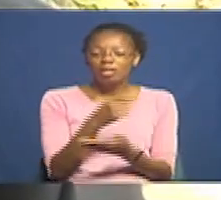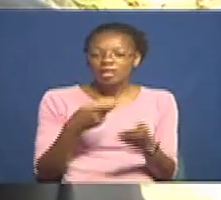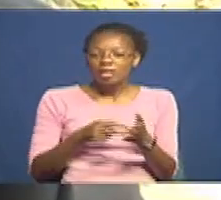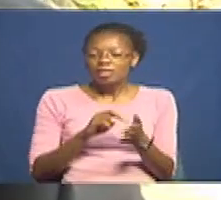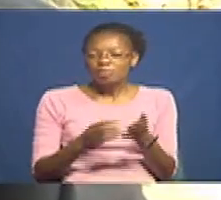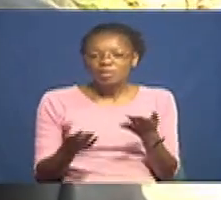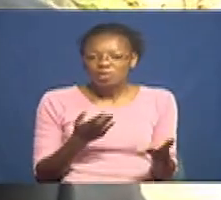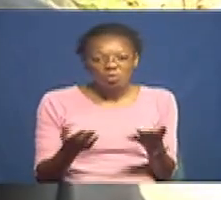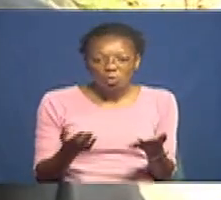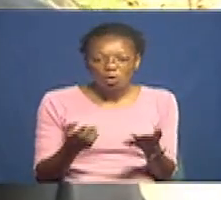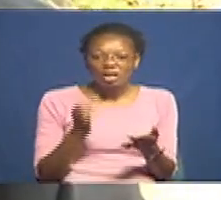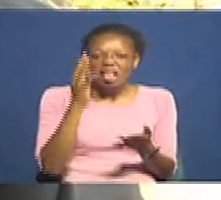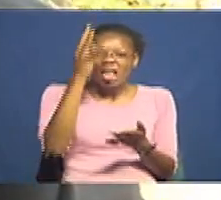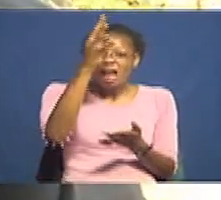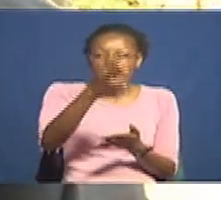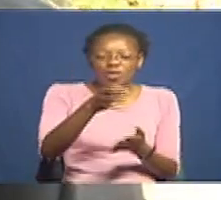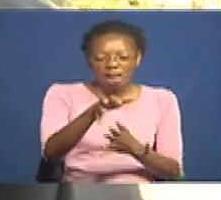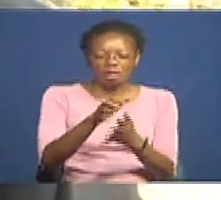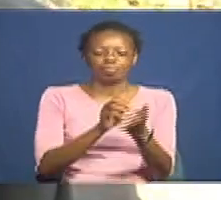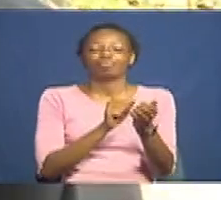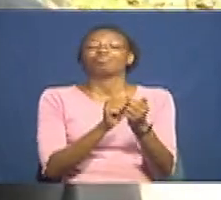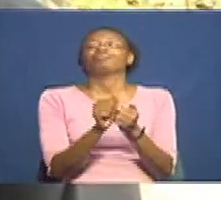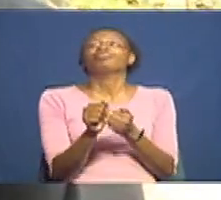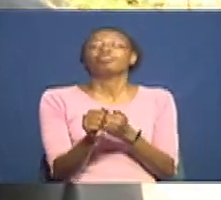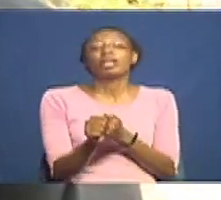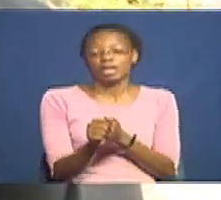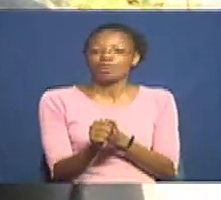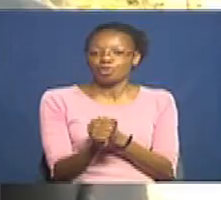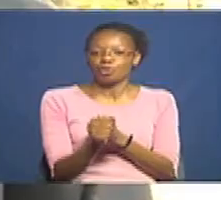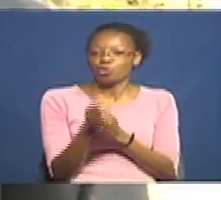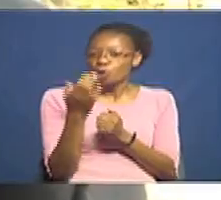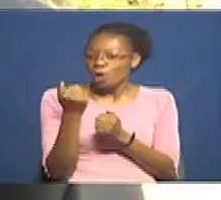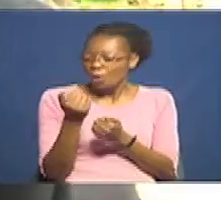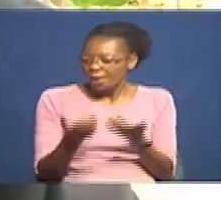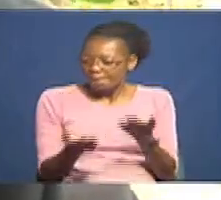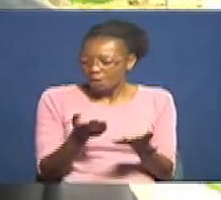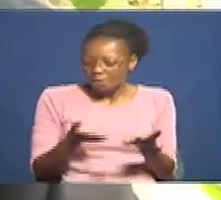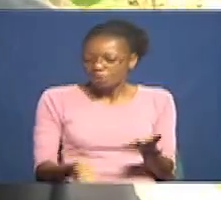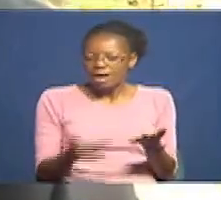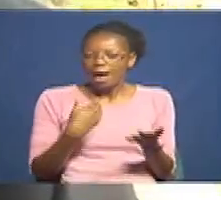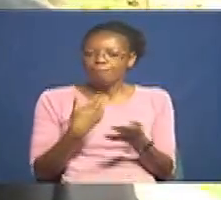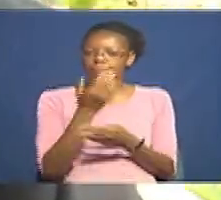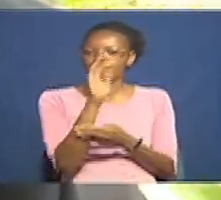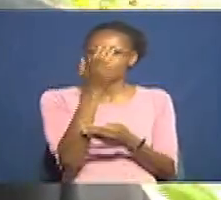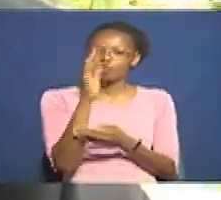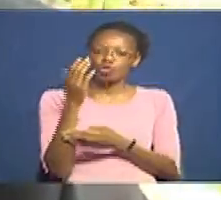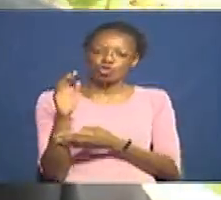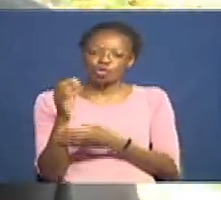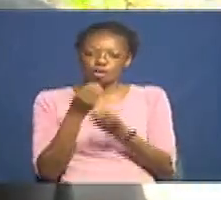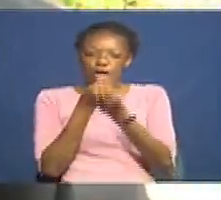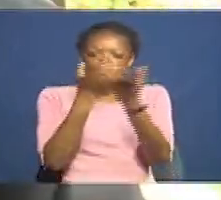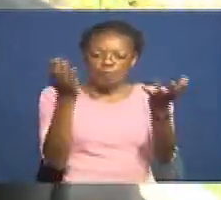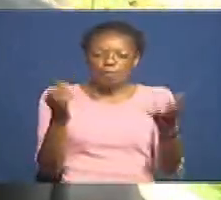information mahali tulitoa, na kama hiyo miti mbato iko ama